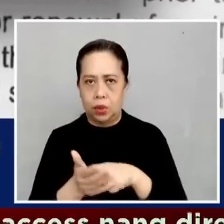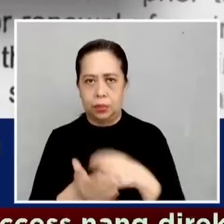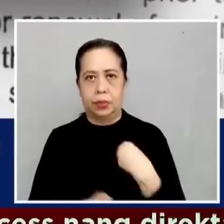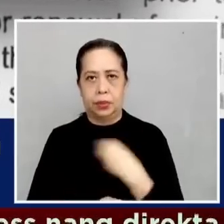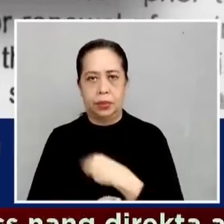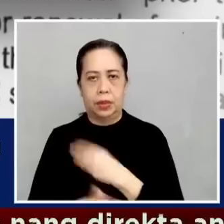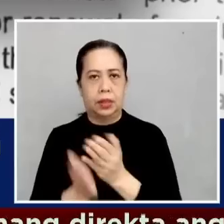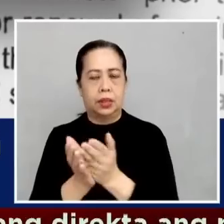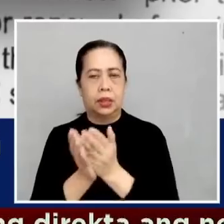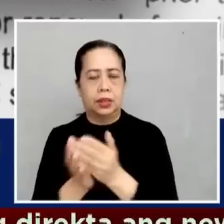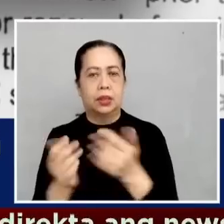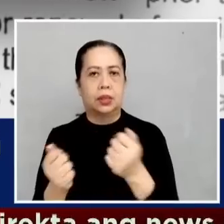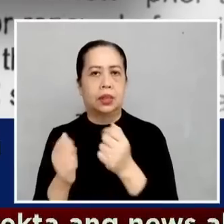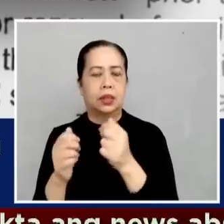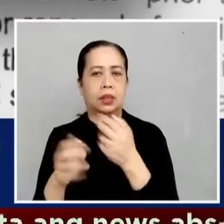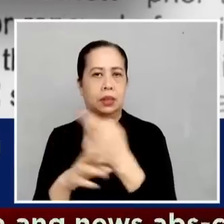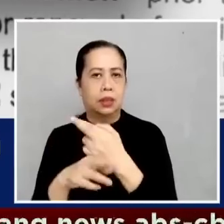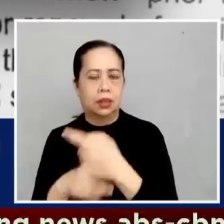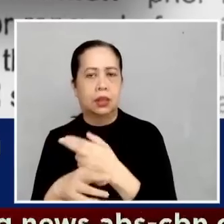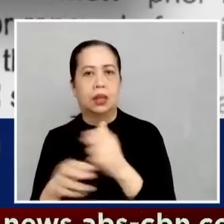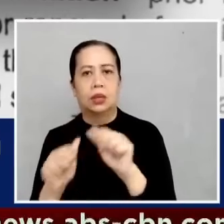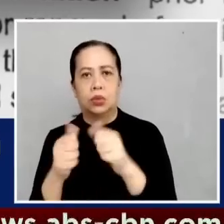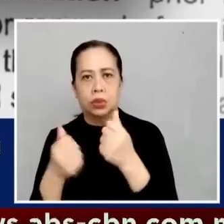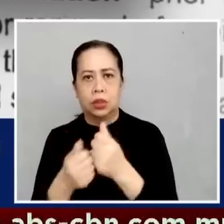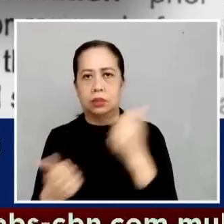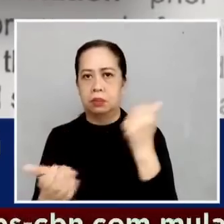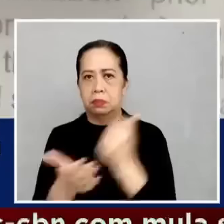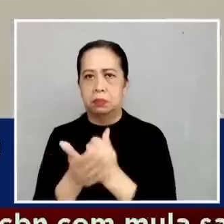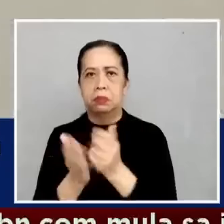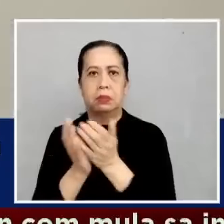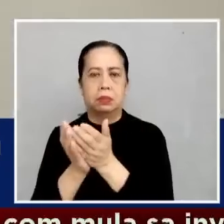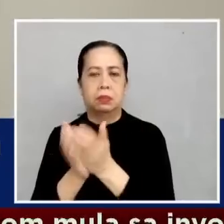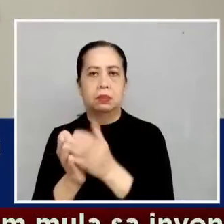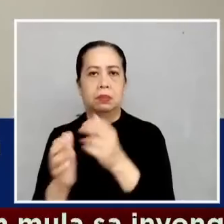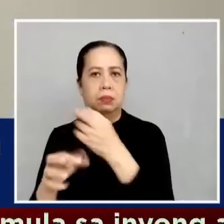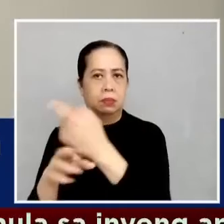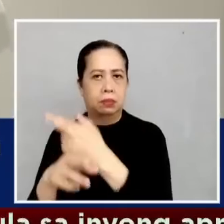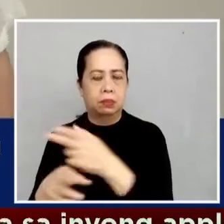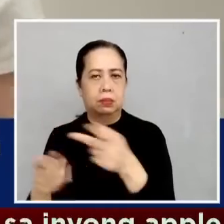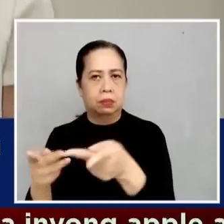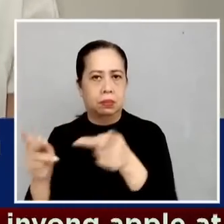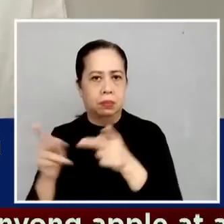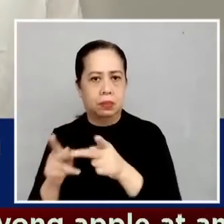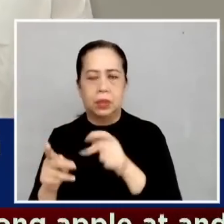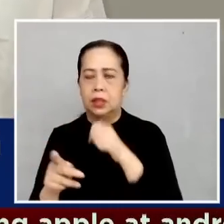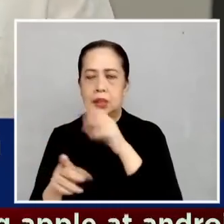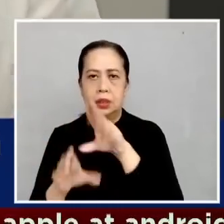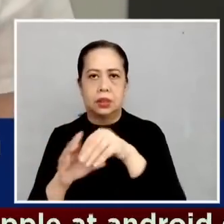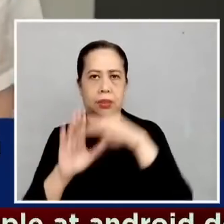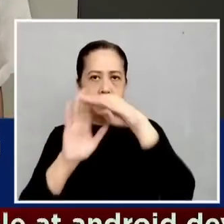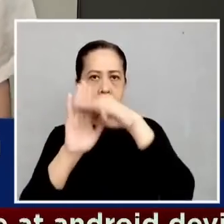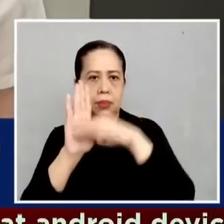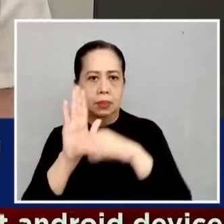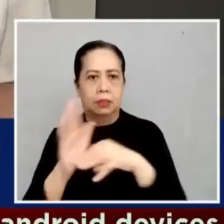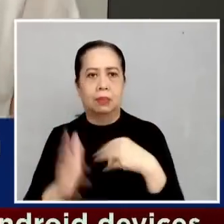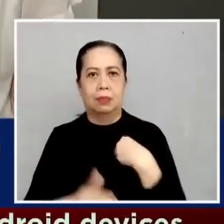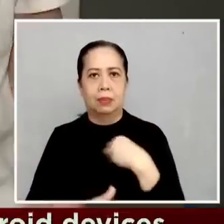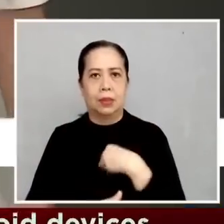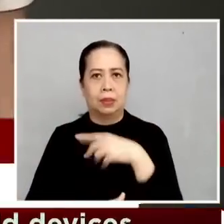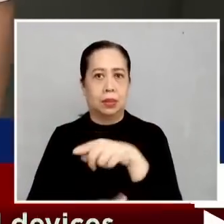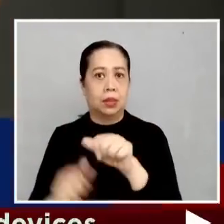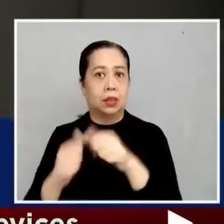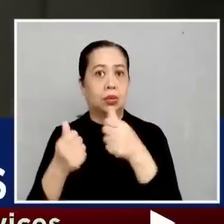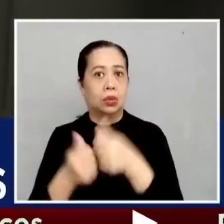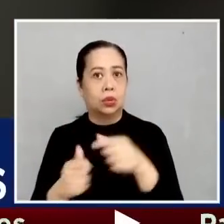Shipyard Association of the Philippines para ma-accredit ang isang shipyard. Pero hindi kasama sa listahan ng mga miyembro ng nasabing asosasyon